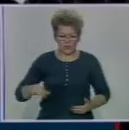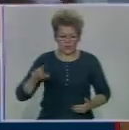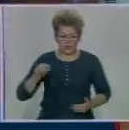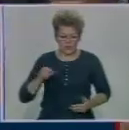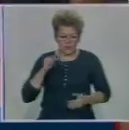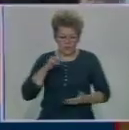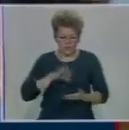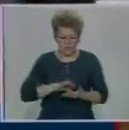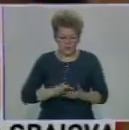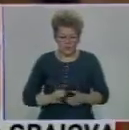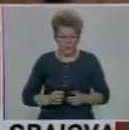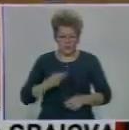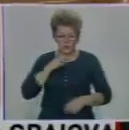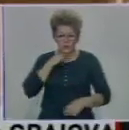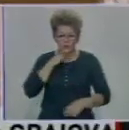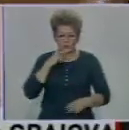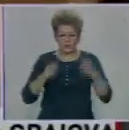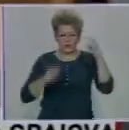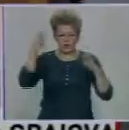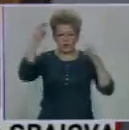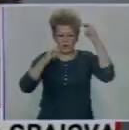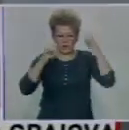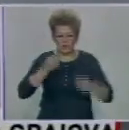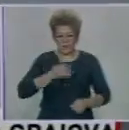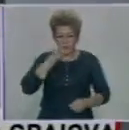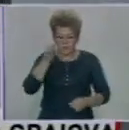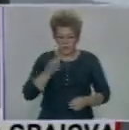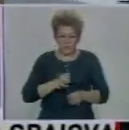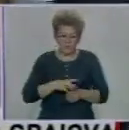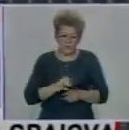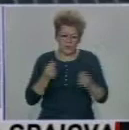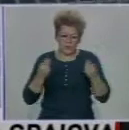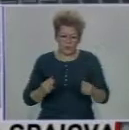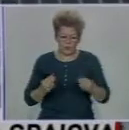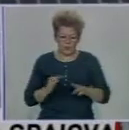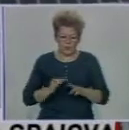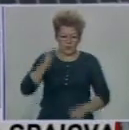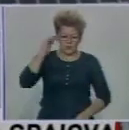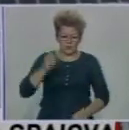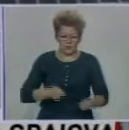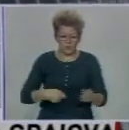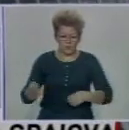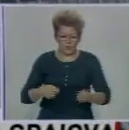acum. Conducerea fabricii este optimistă în privința vânzărilor noului model, având în vedere creșterea pieței de SUV-uri din Europa.